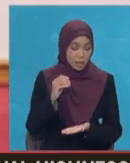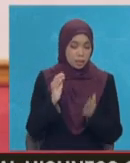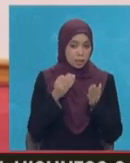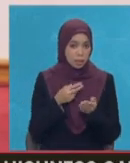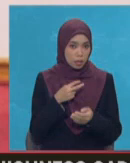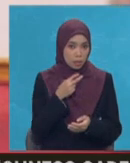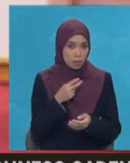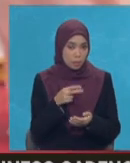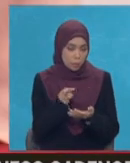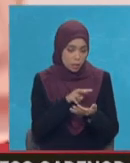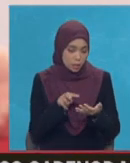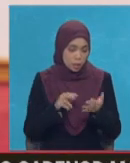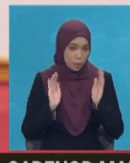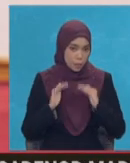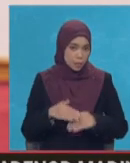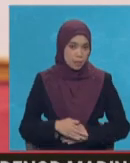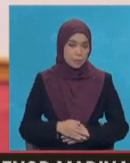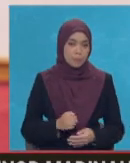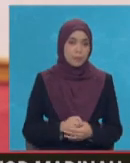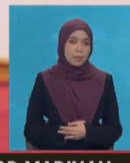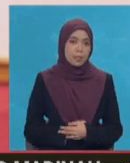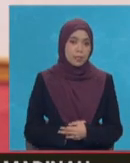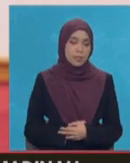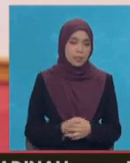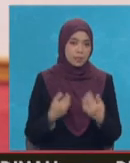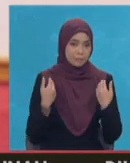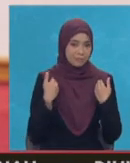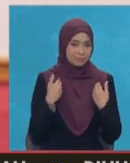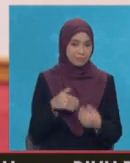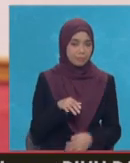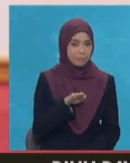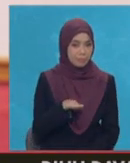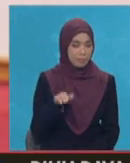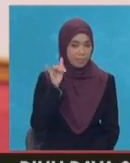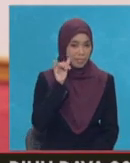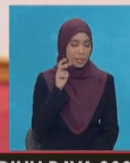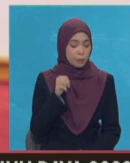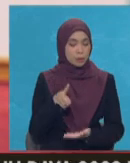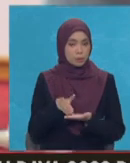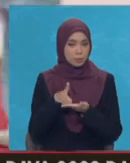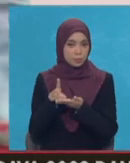anak yatim daripada warga Kementerian berkenaan dan jabatan-jabatan di bawahnya menerima